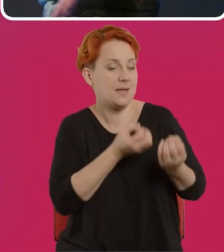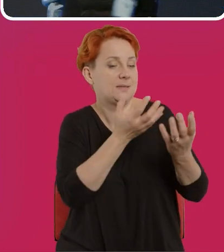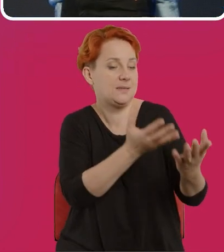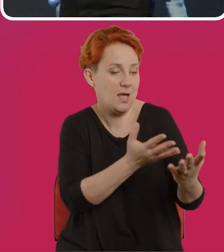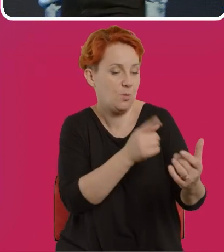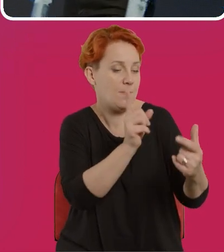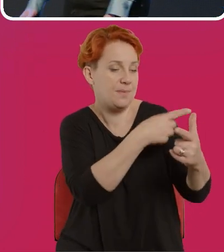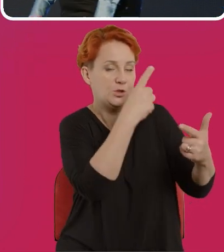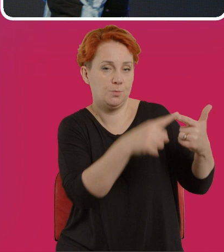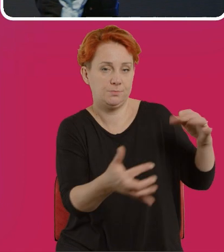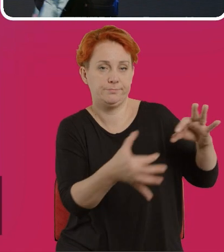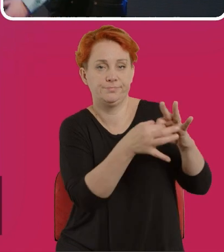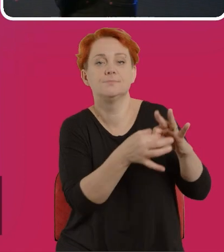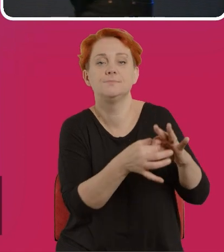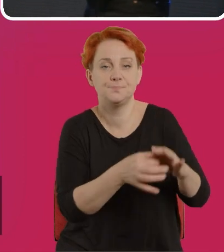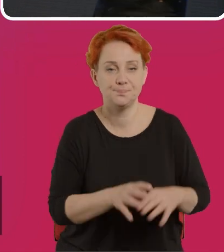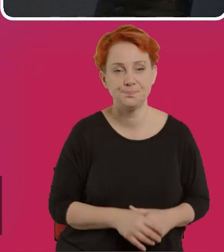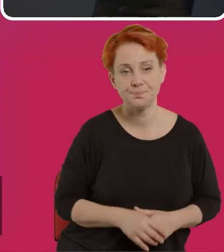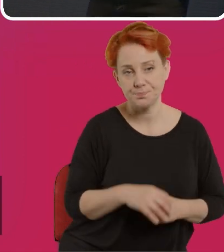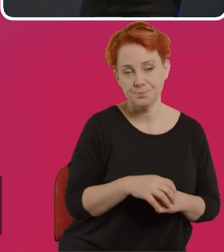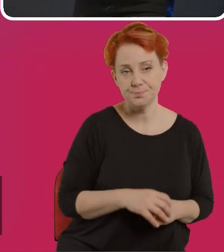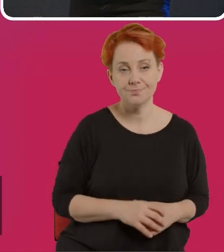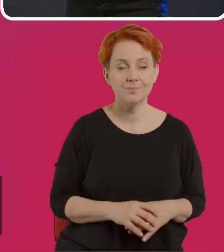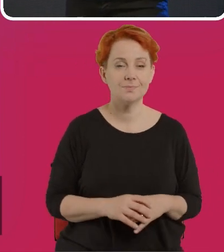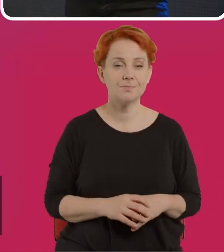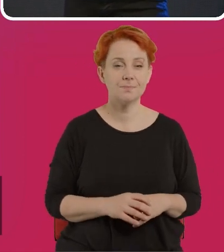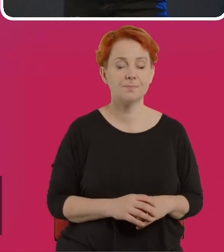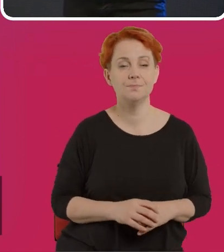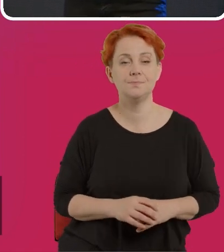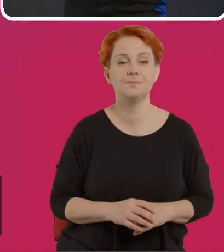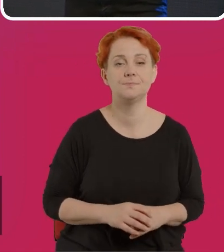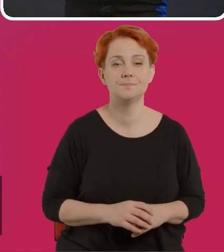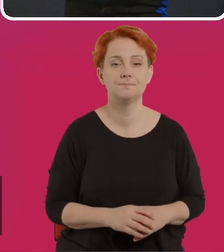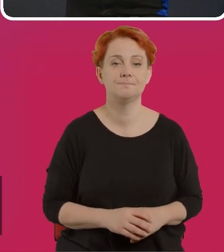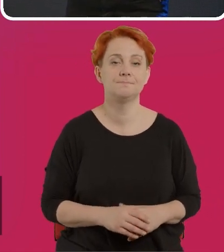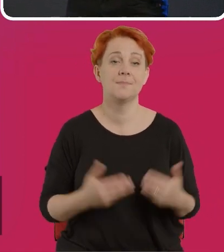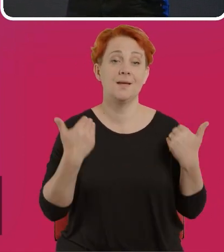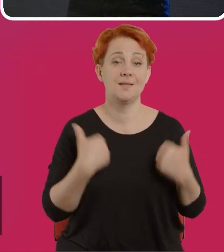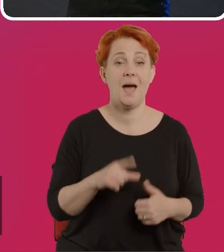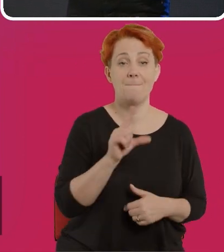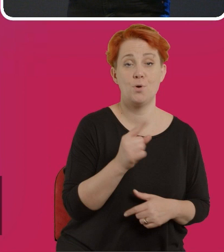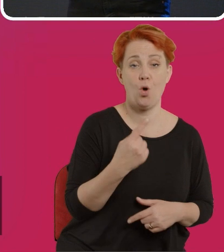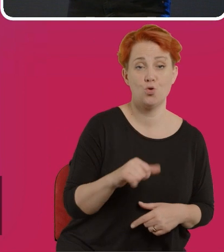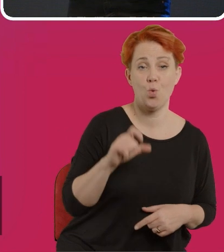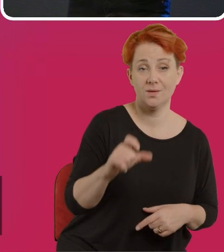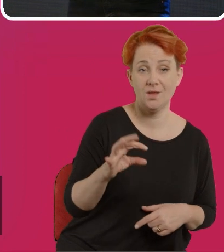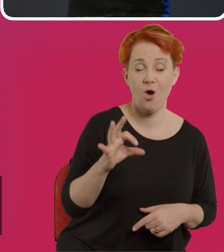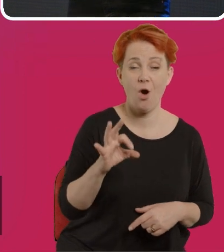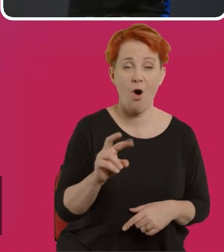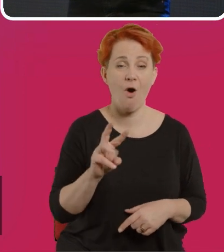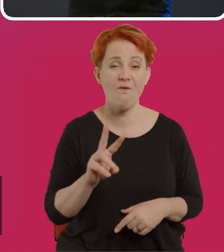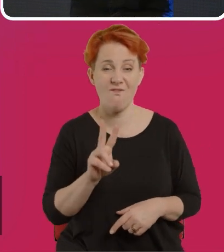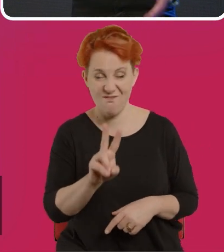poprzednich dwóch punktów. I teraz tak, znowu, chociaż jestem product ownerem i choć produktami się zajmuję bardzo